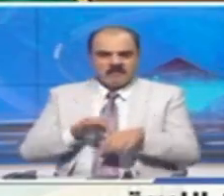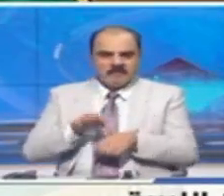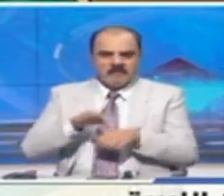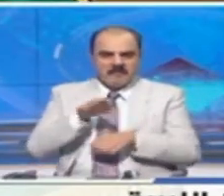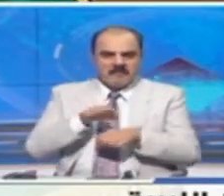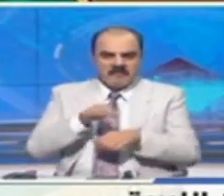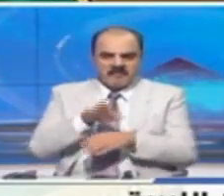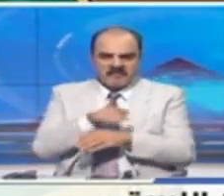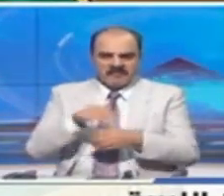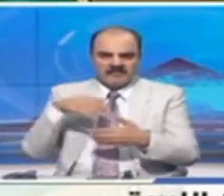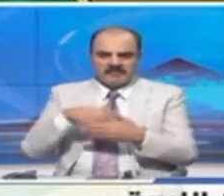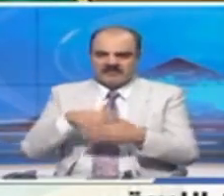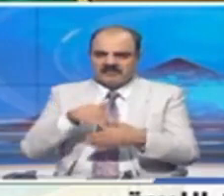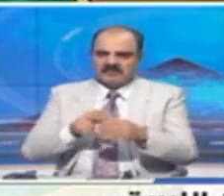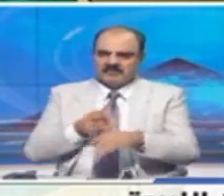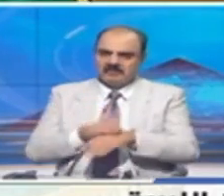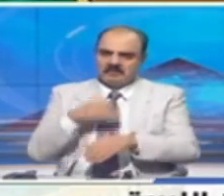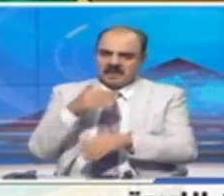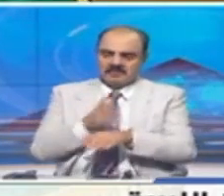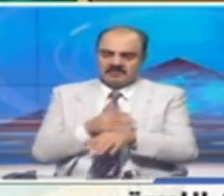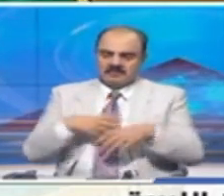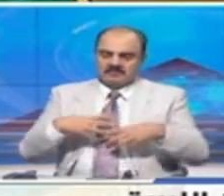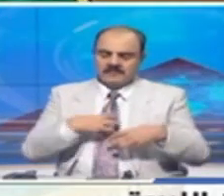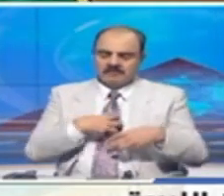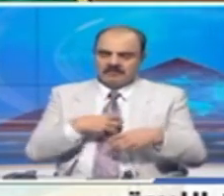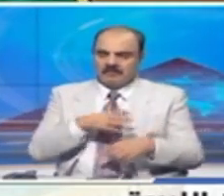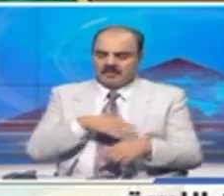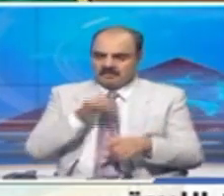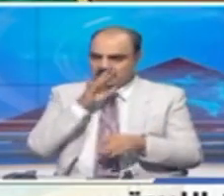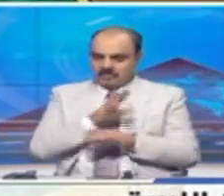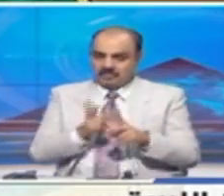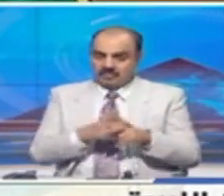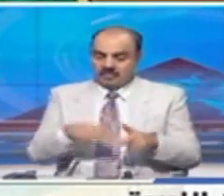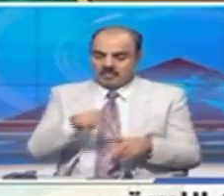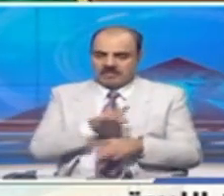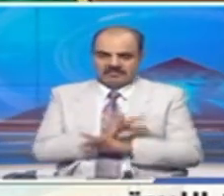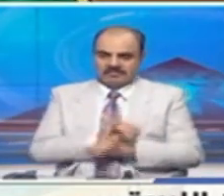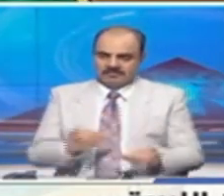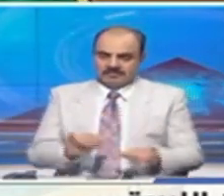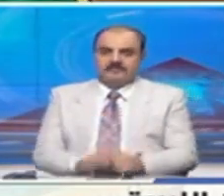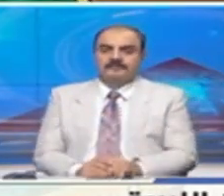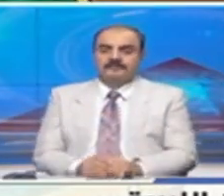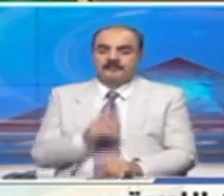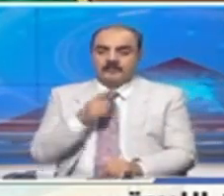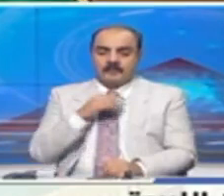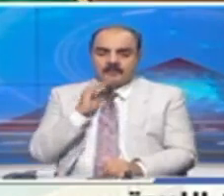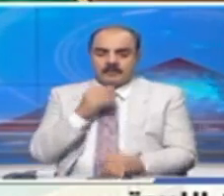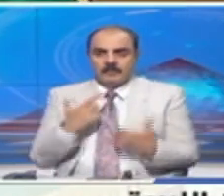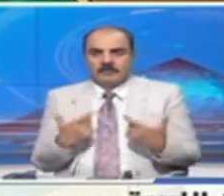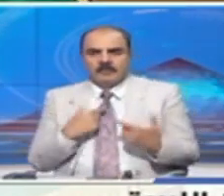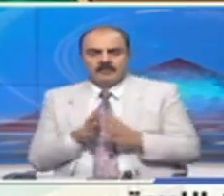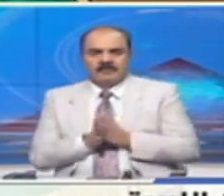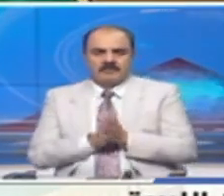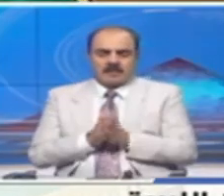استحقاقات خريطة الطريق سيمثل إحباطا كبيرا للشعب الليبي الذي علق أمالا